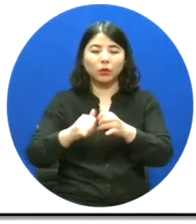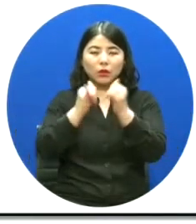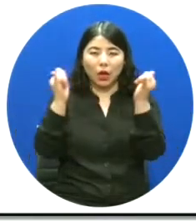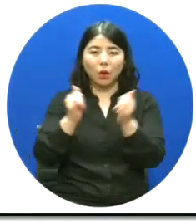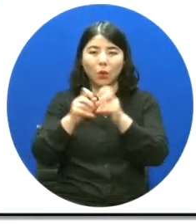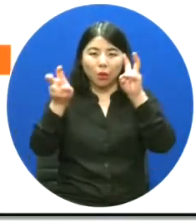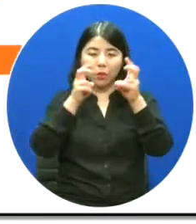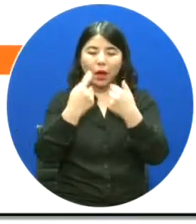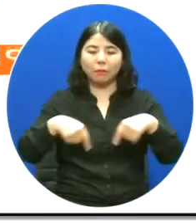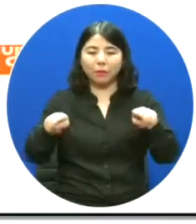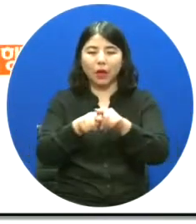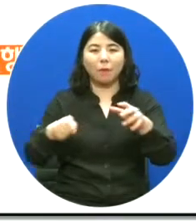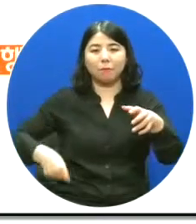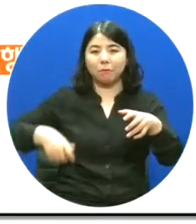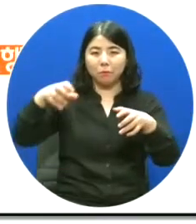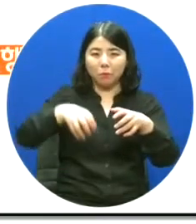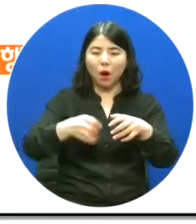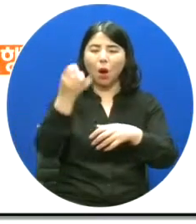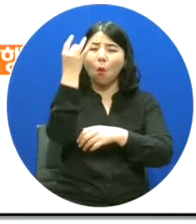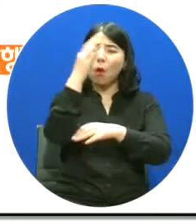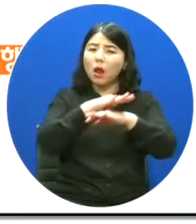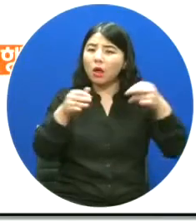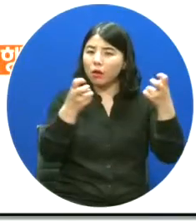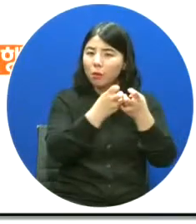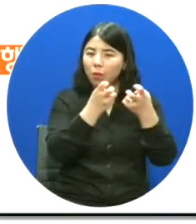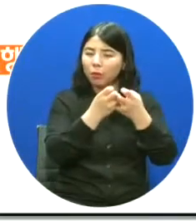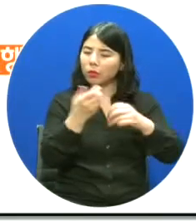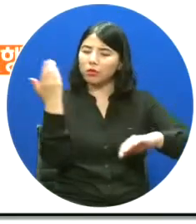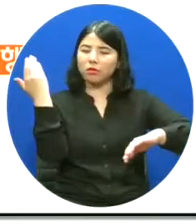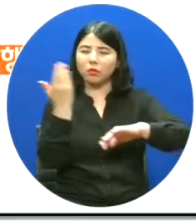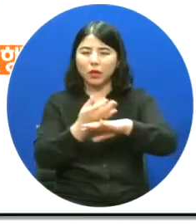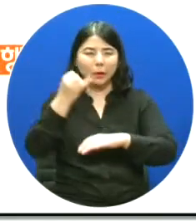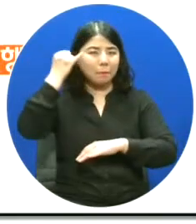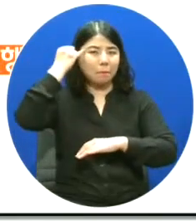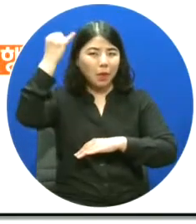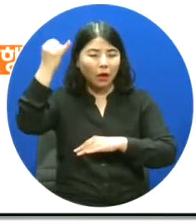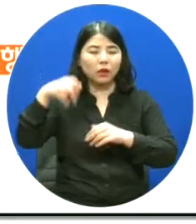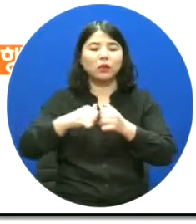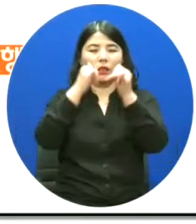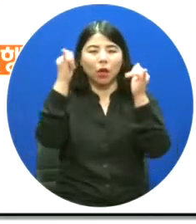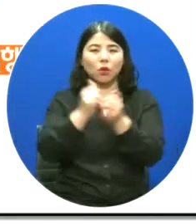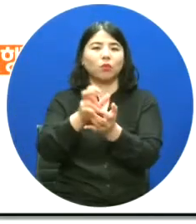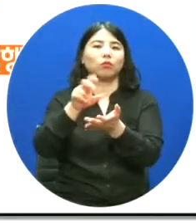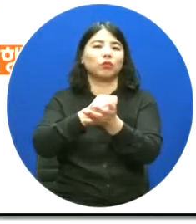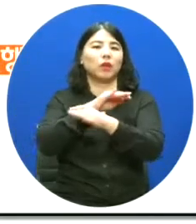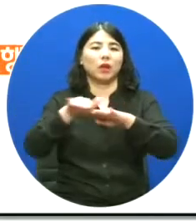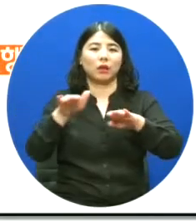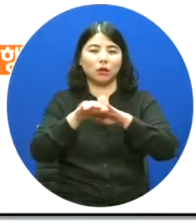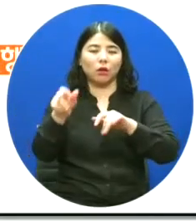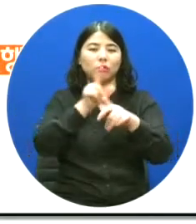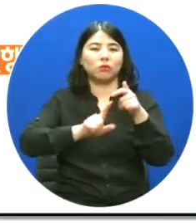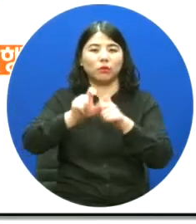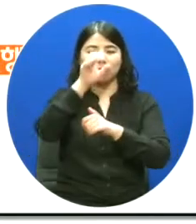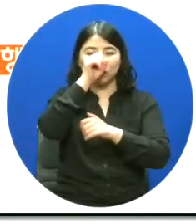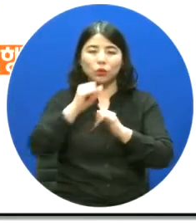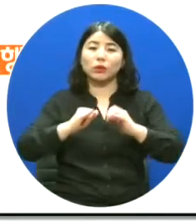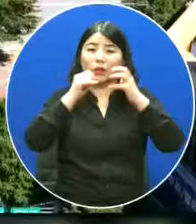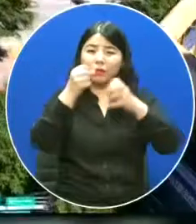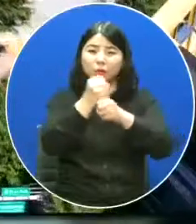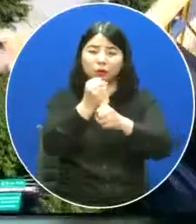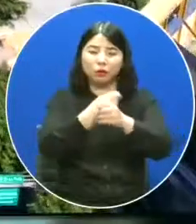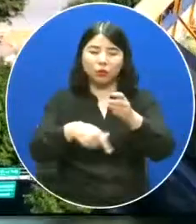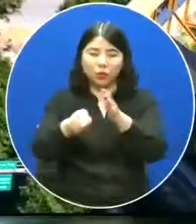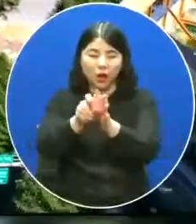서로 협업하면서 기존의 해법과 다른 창의적 아이디어로 사회 문제를 해결함으로써 더 좋은 세상을 만들기